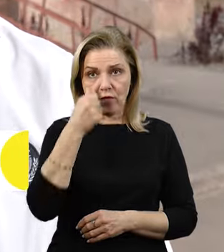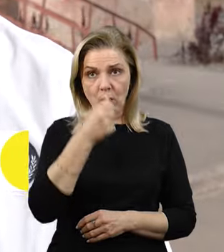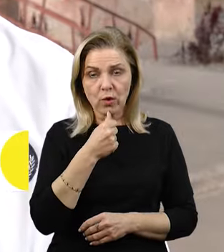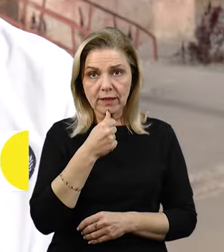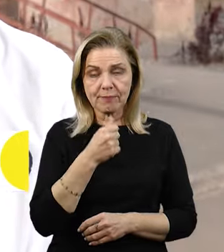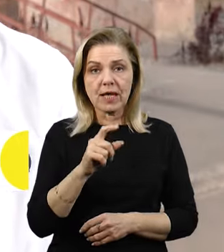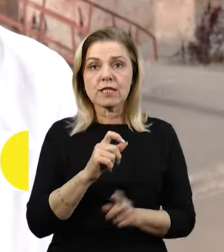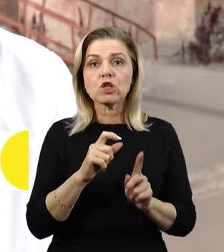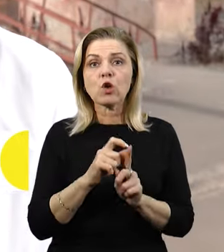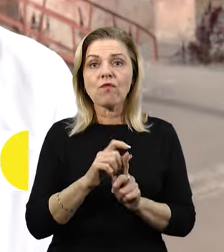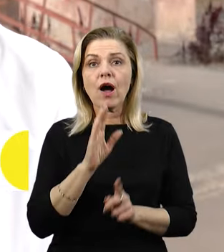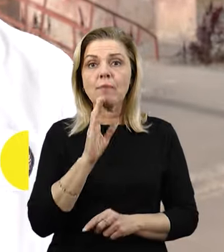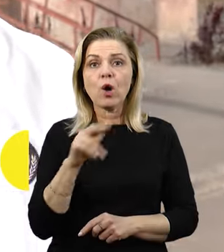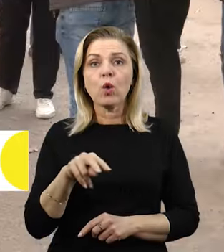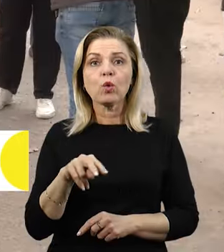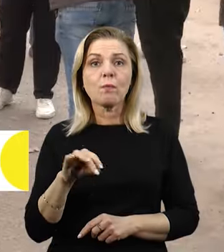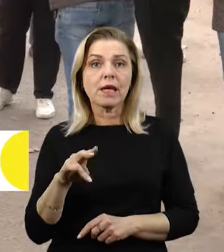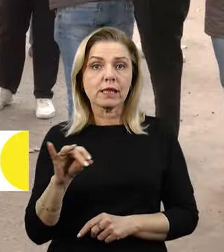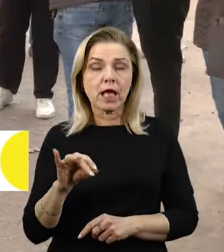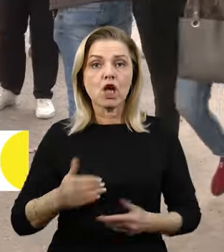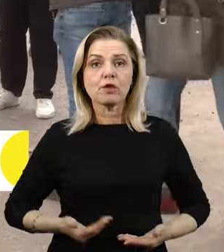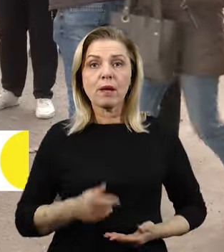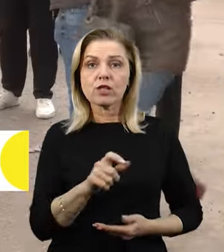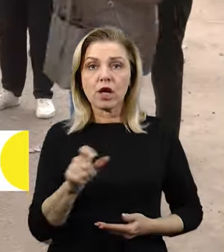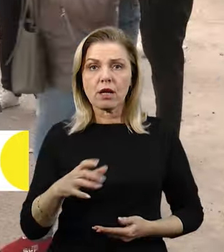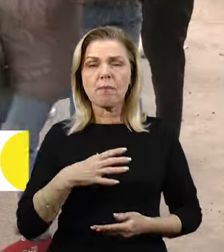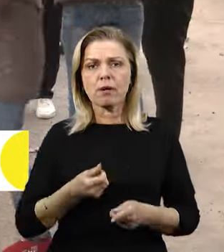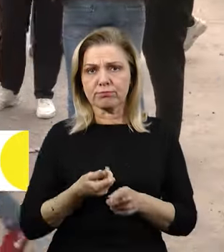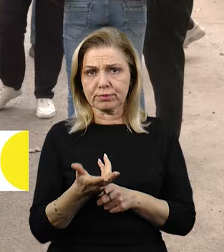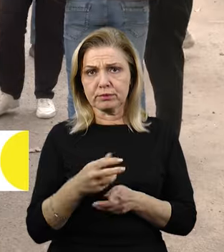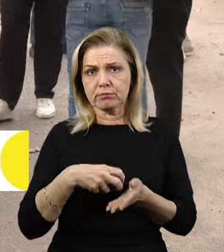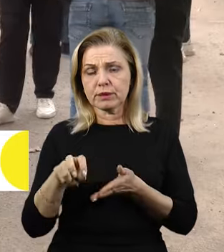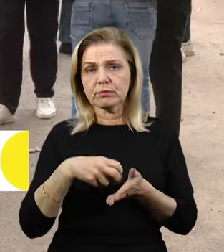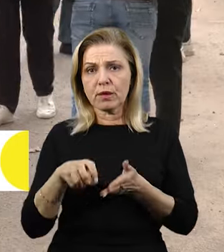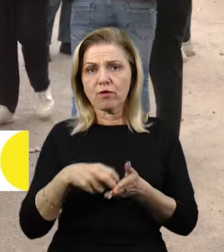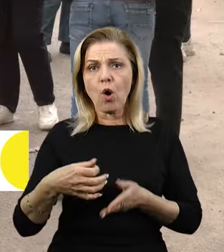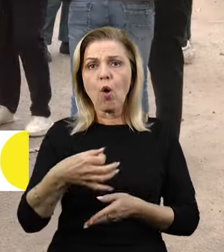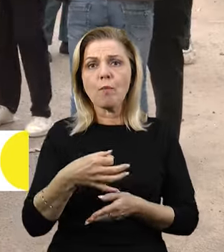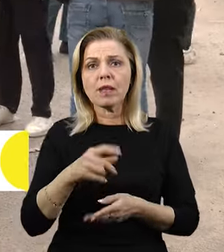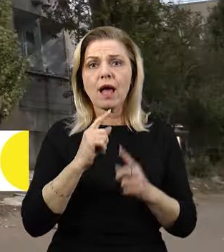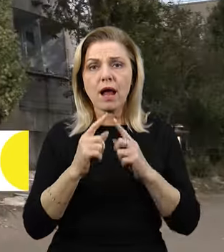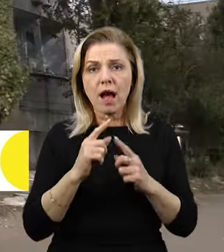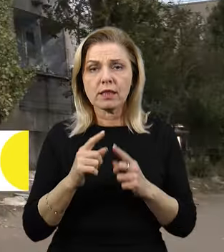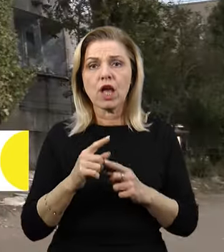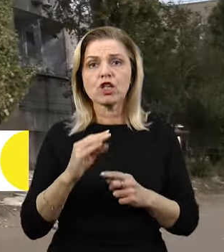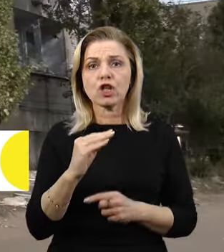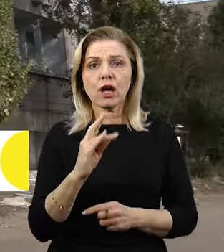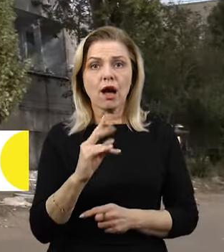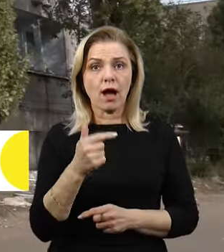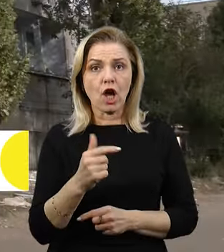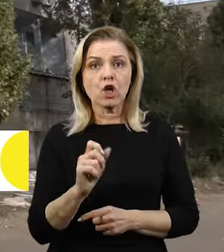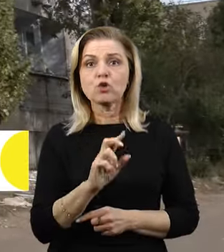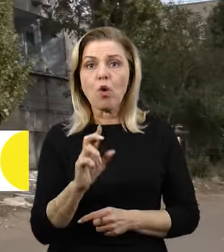словами Людмили, мешканці неодноразово писали листи до міської та обласної рад у департамент житлово-комунального господарства, аби їх під'їзд